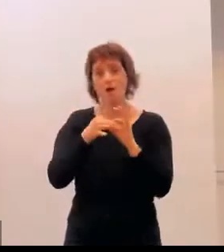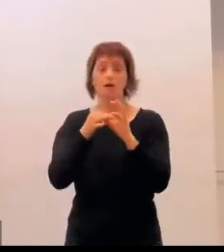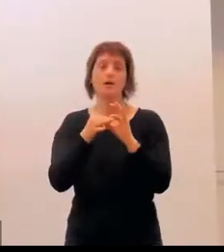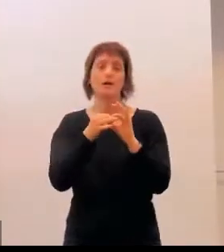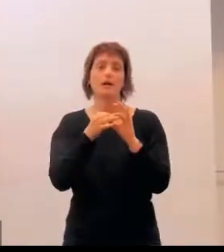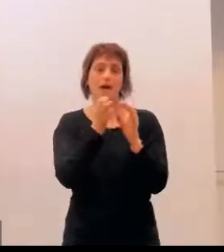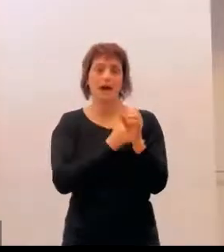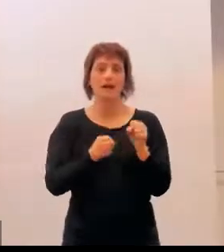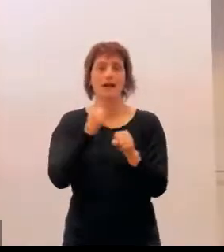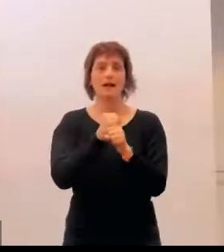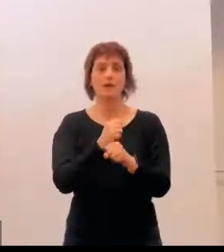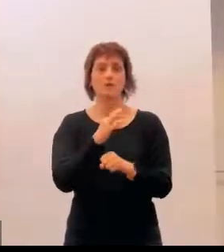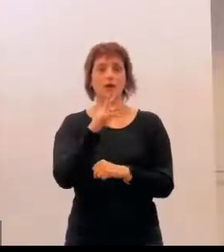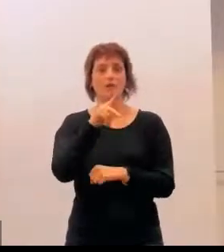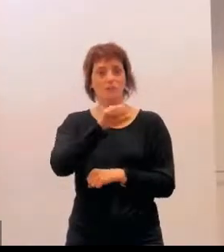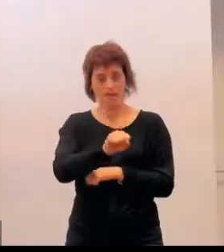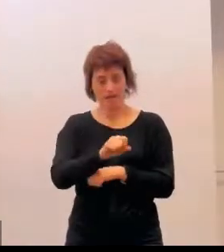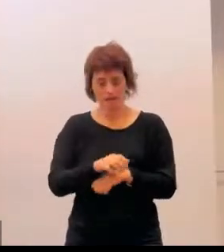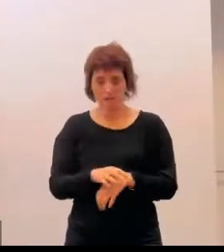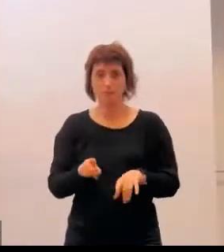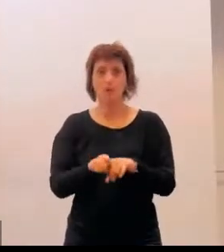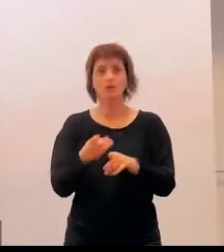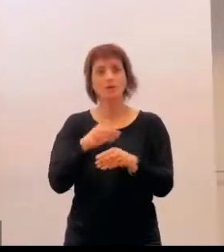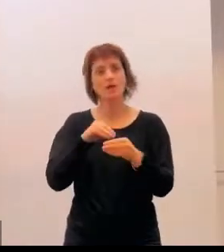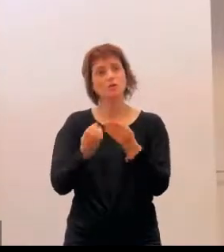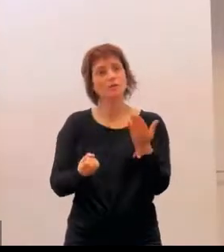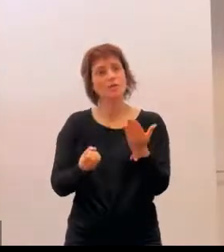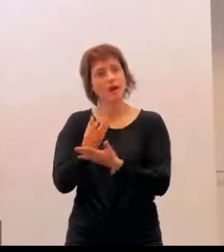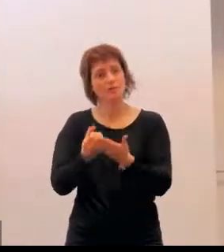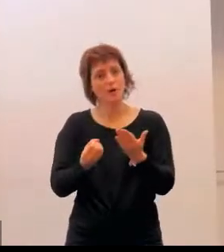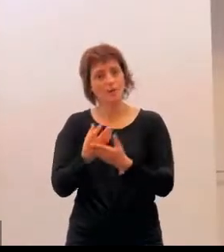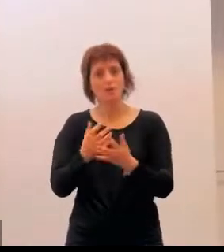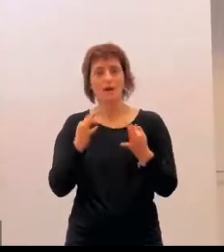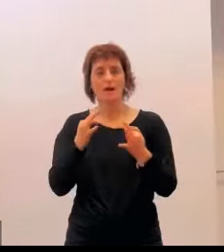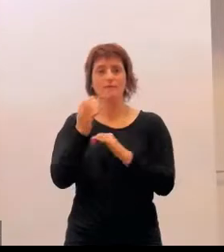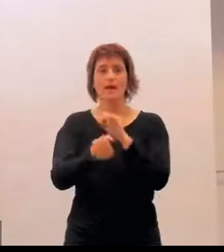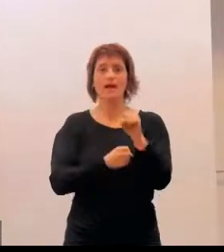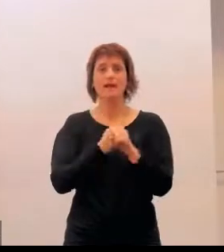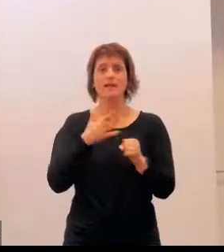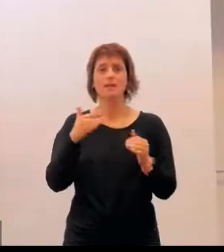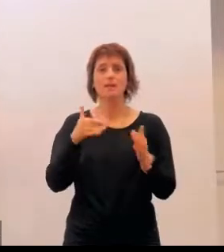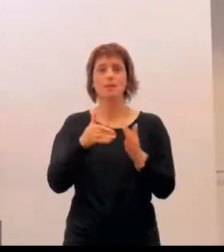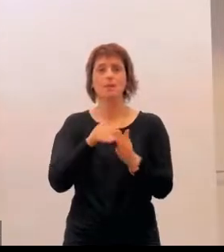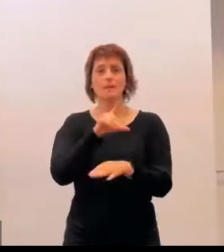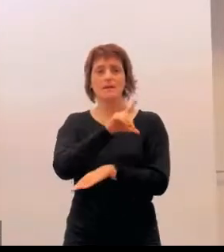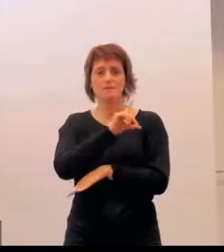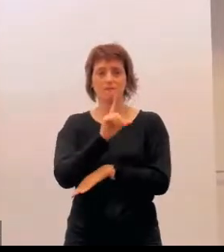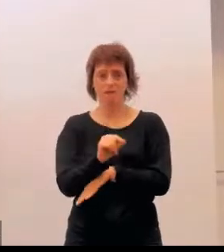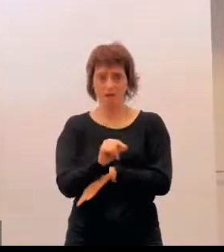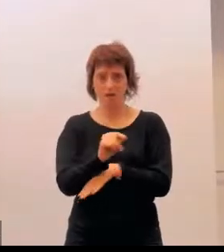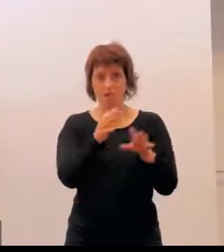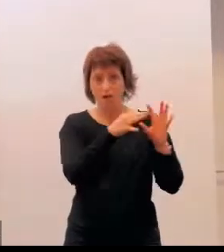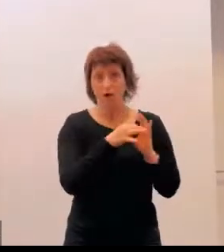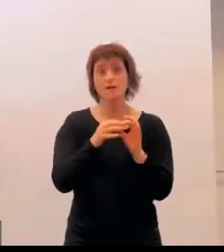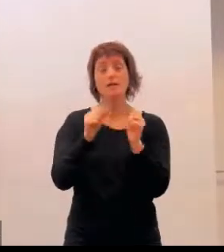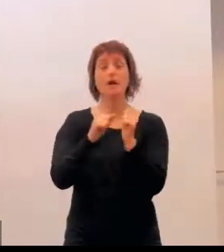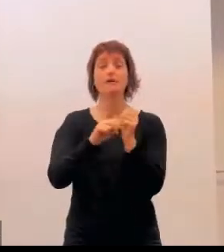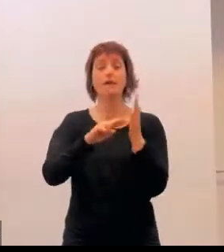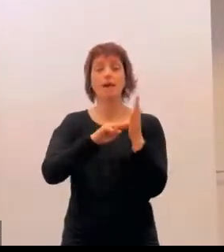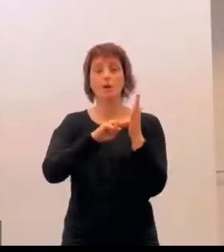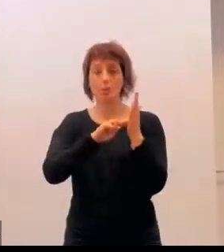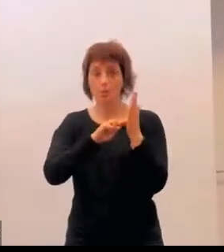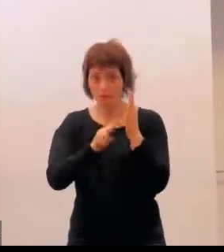FPS. Pour information, au titre de l'année 2020, et conformément à la convention